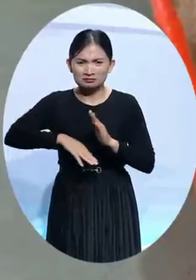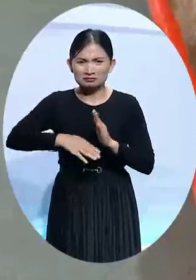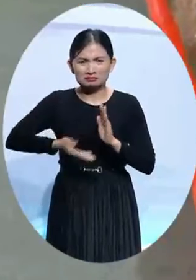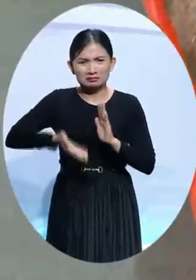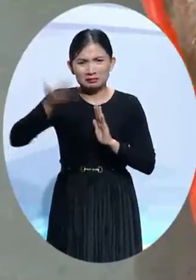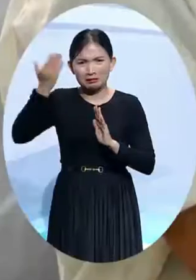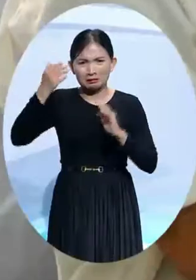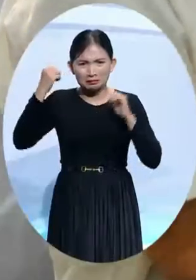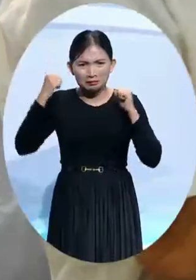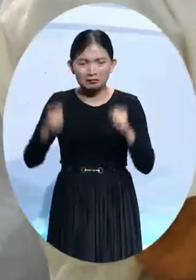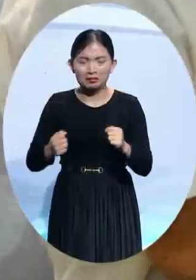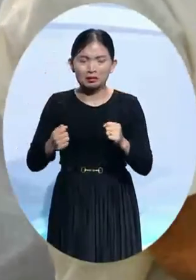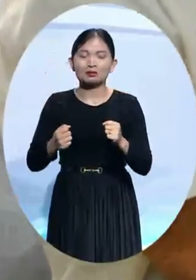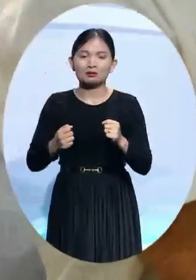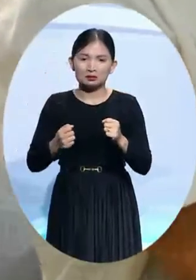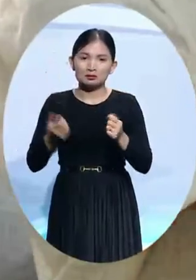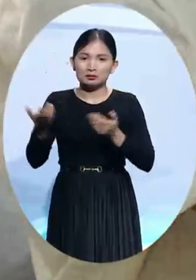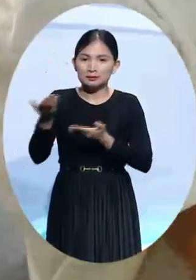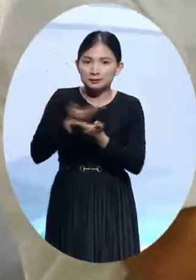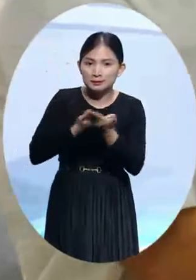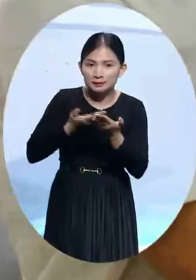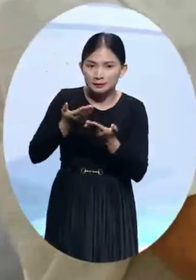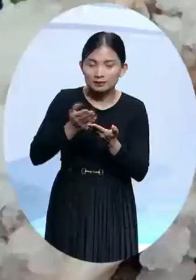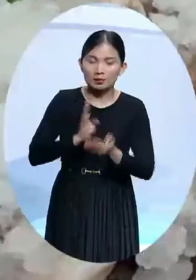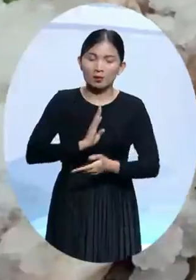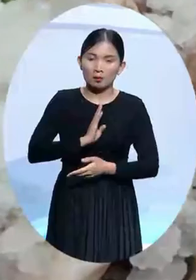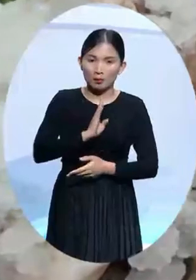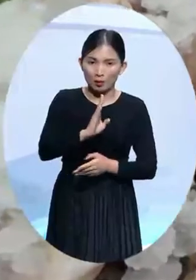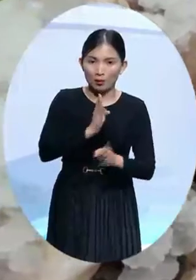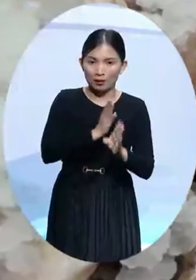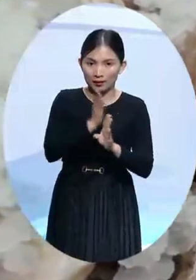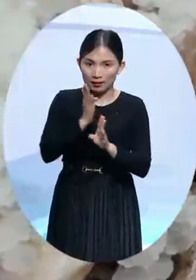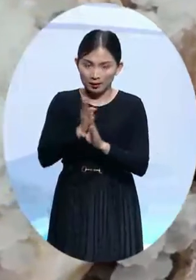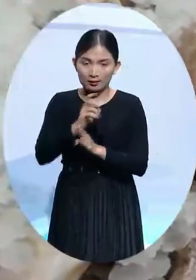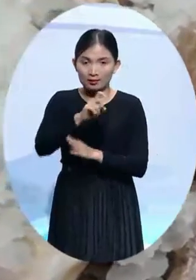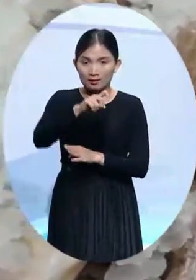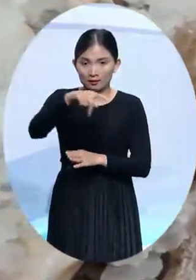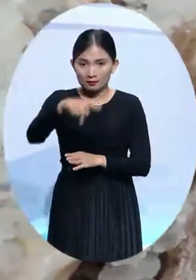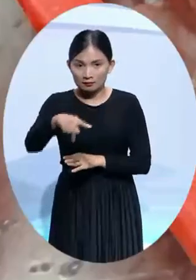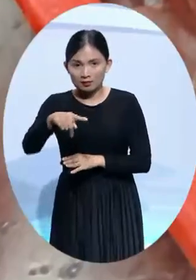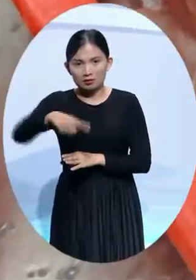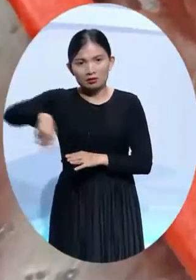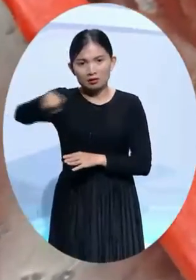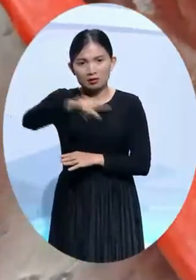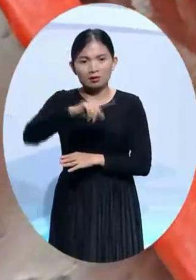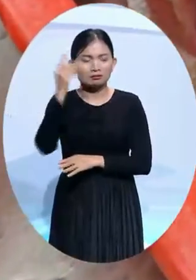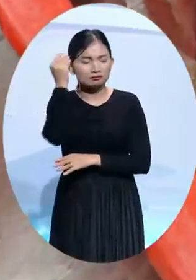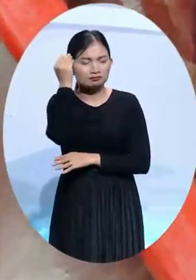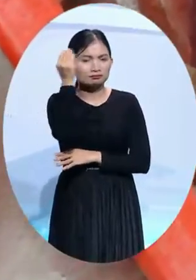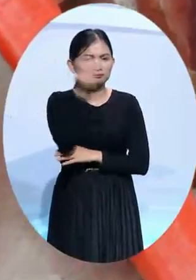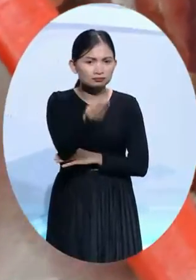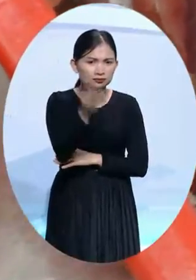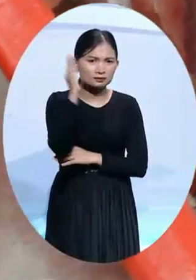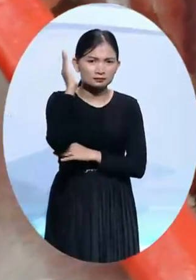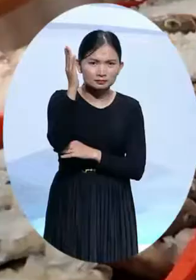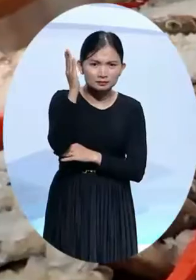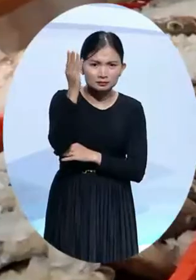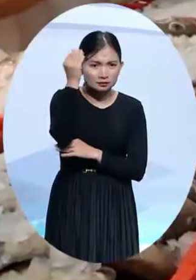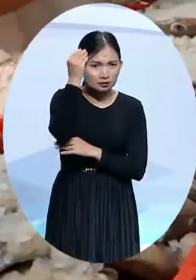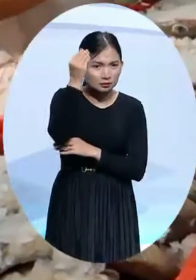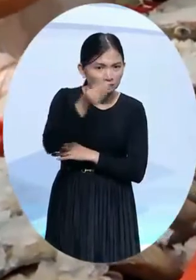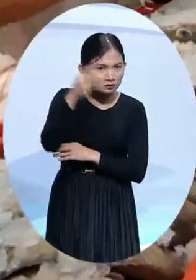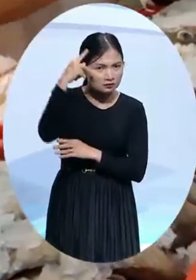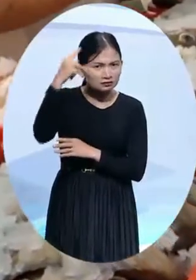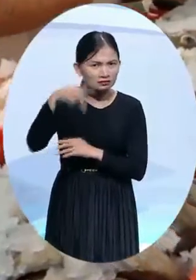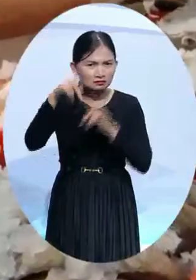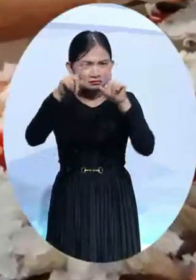Tọa đàm là cơ hội cho các bộ, ngành, địa phương và các doanh nghiệp thảo luận, phản ánh thực trạng, đề xuất, kiến nghị giải pháp giúp doanh nghiệp nâng